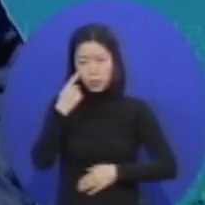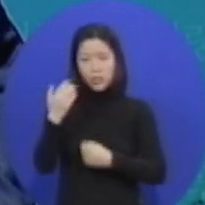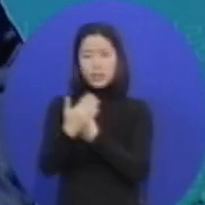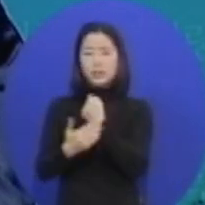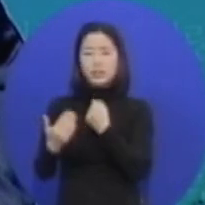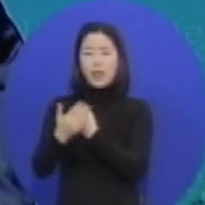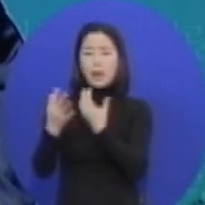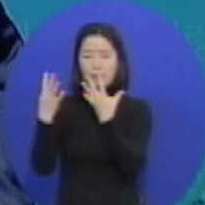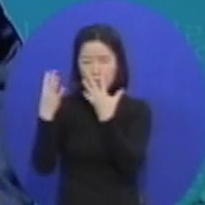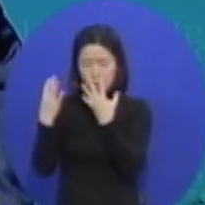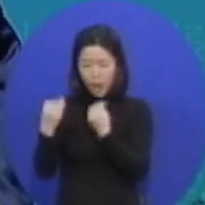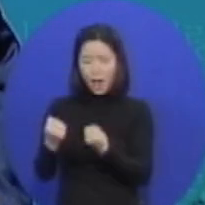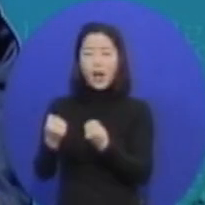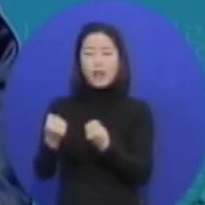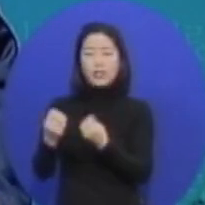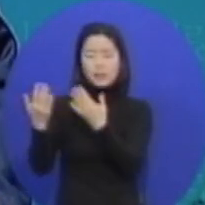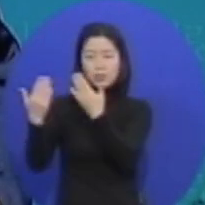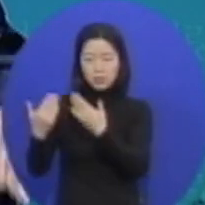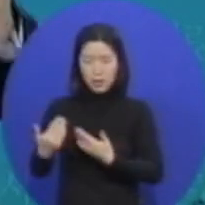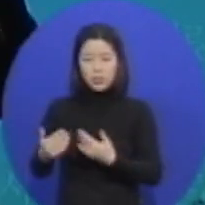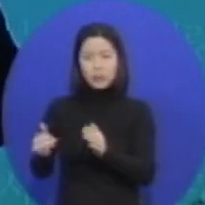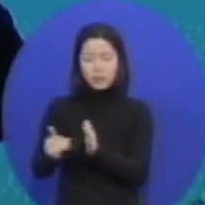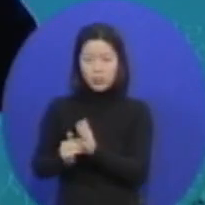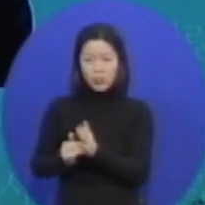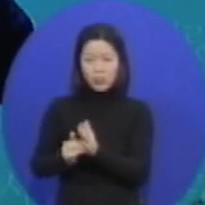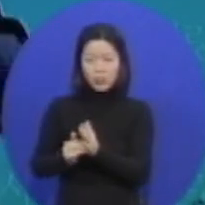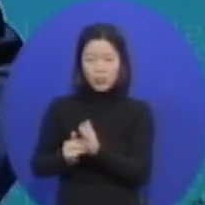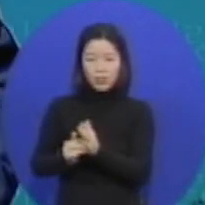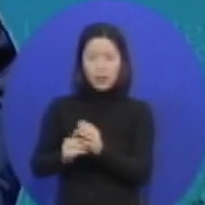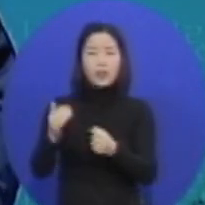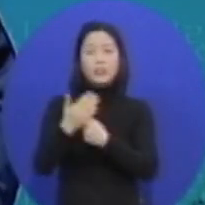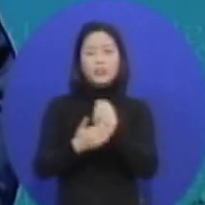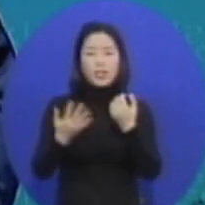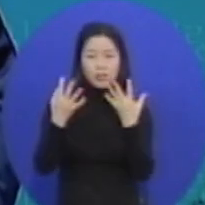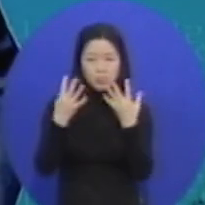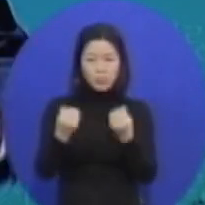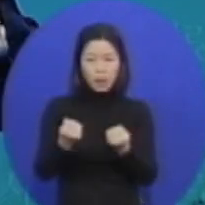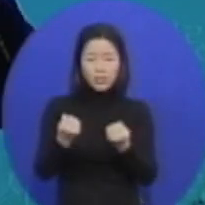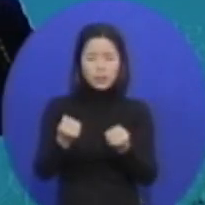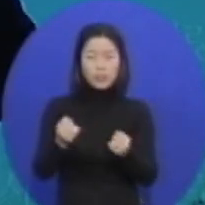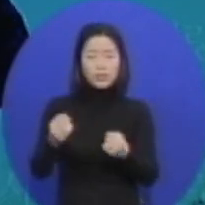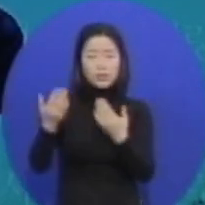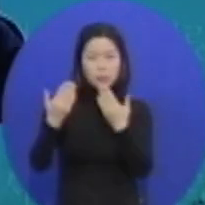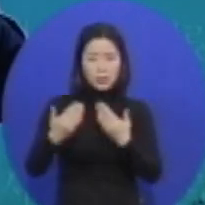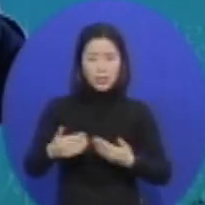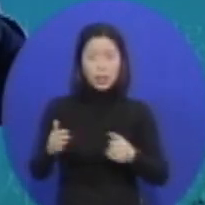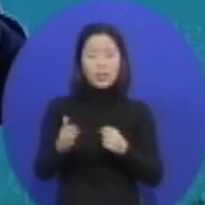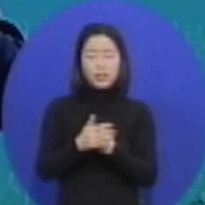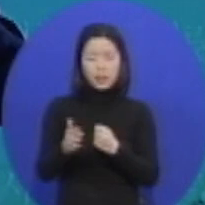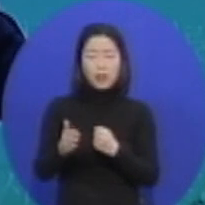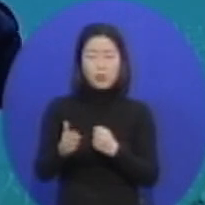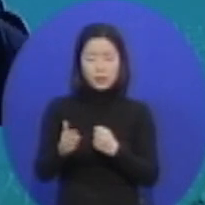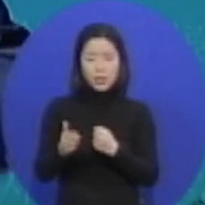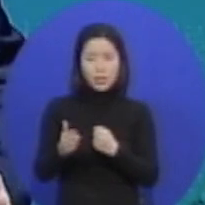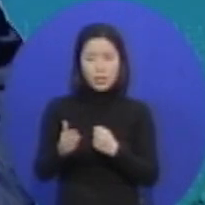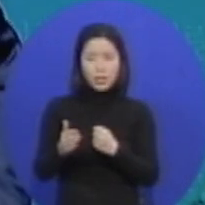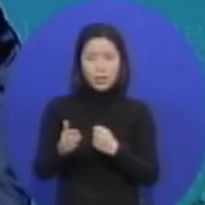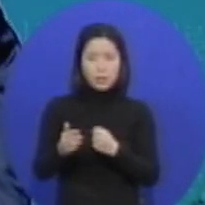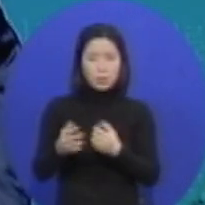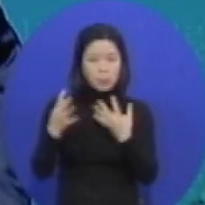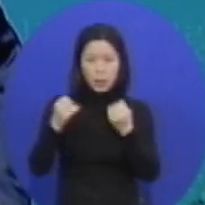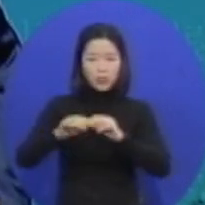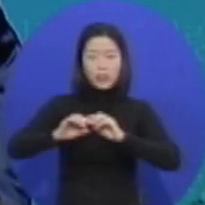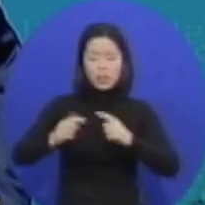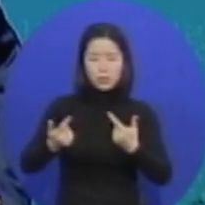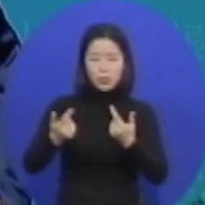받았다 은혜는 많이 받아서 감사하는 게 아니고 감사하는 걸 보니 고 만큼 은혜를 받은